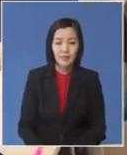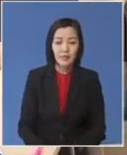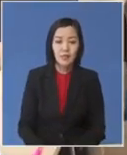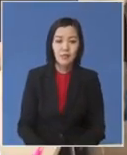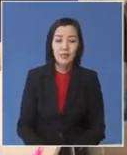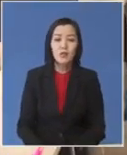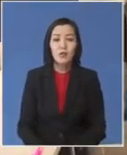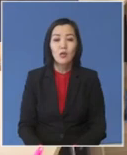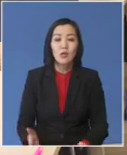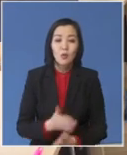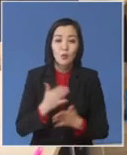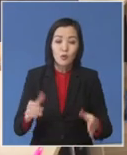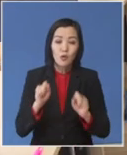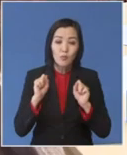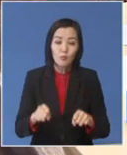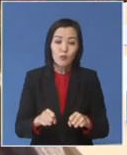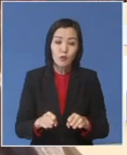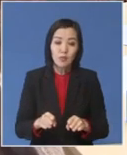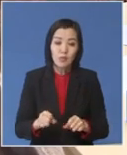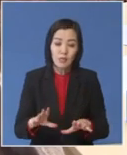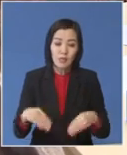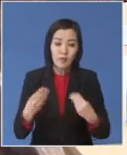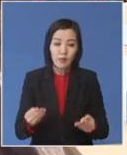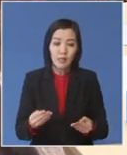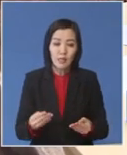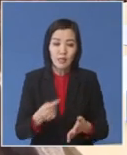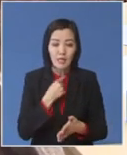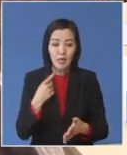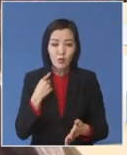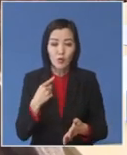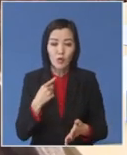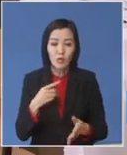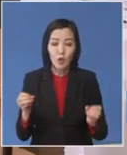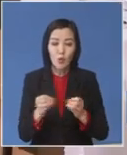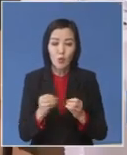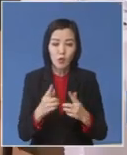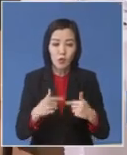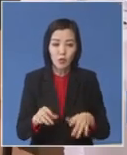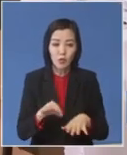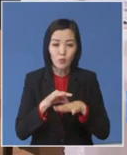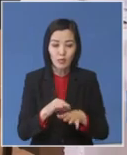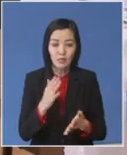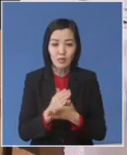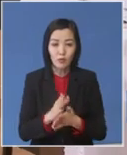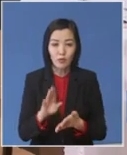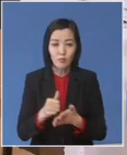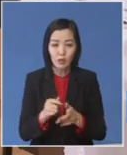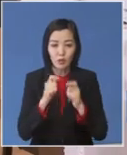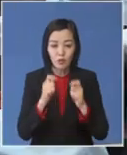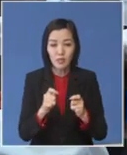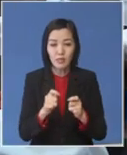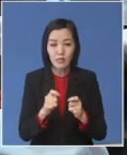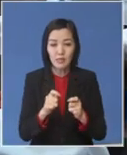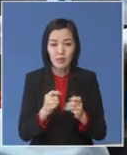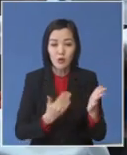Жарқын болашақ үлкен мүмкіндіктерге жол ашады. Жас таланттар сайысы Талдықорғанда осымен 10-шы рет өтіп отыр. Оның басты жүлдесі еліміздің